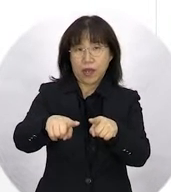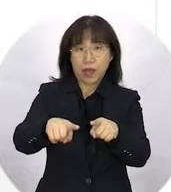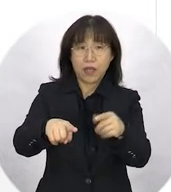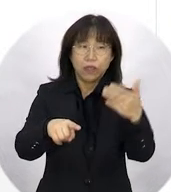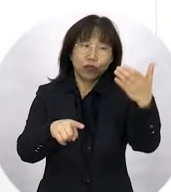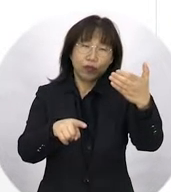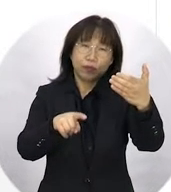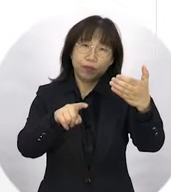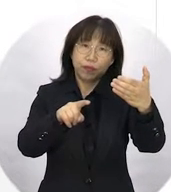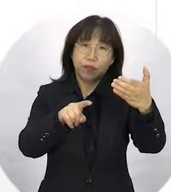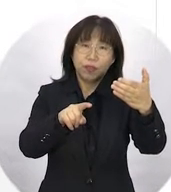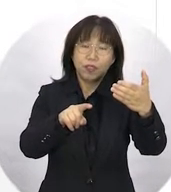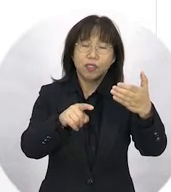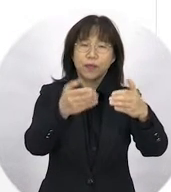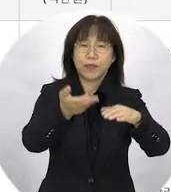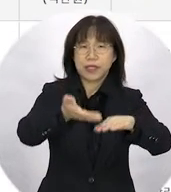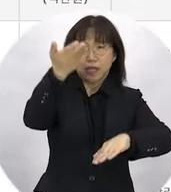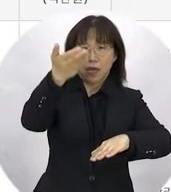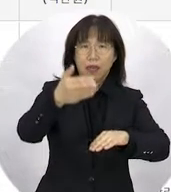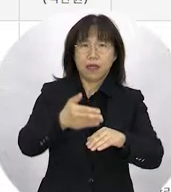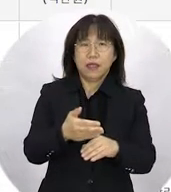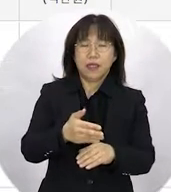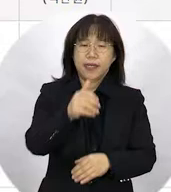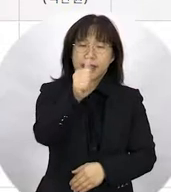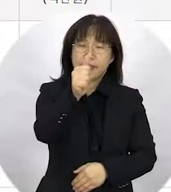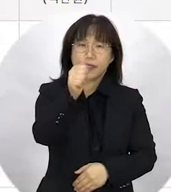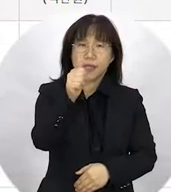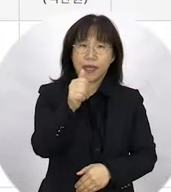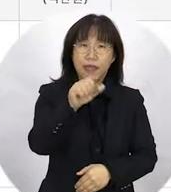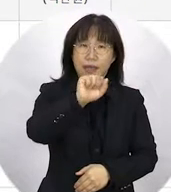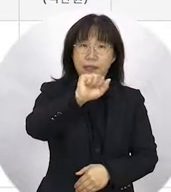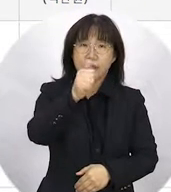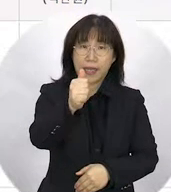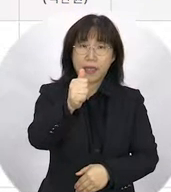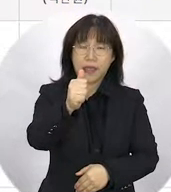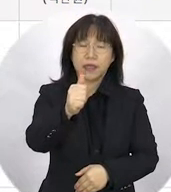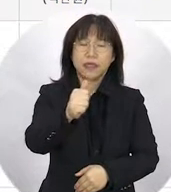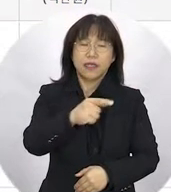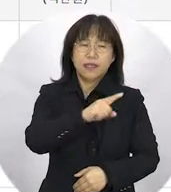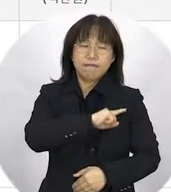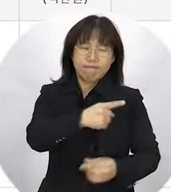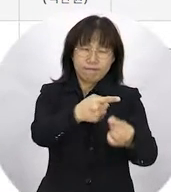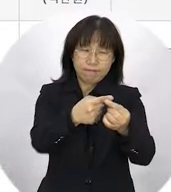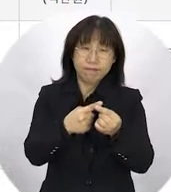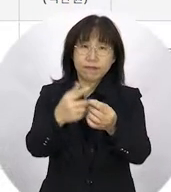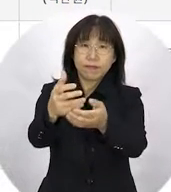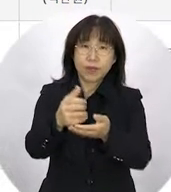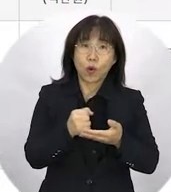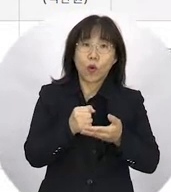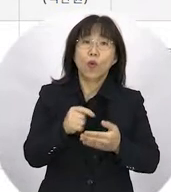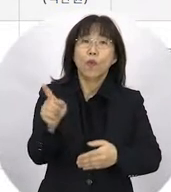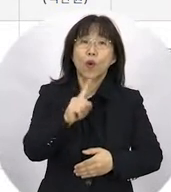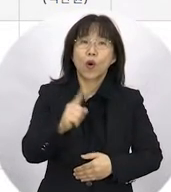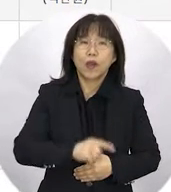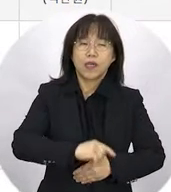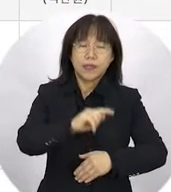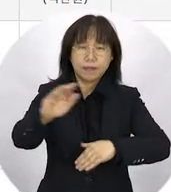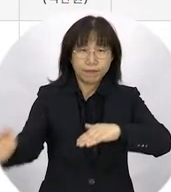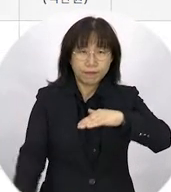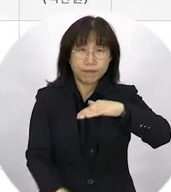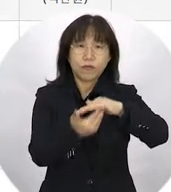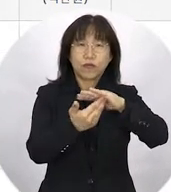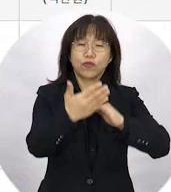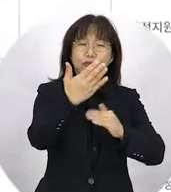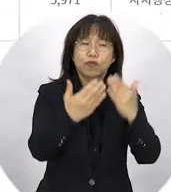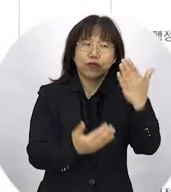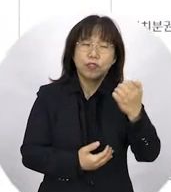총점 90점 이상을 댄 성에 sa 등급 이라는 최상급의 공약 이행 실적을 기록했으며 특히 공약이행 완료